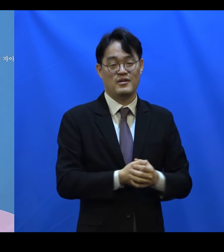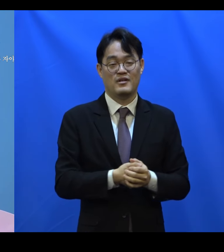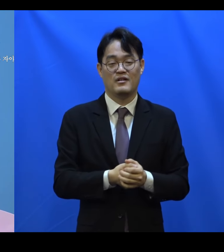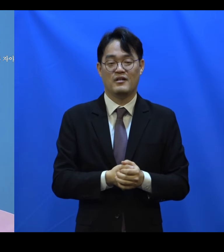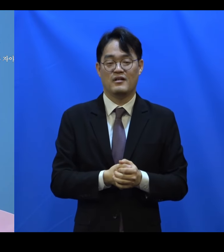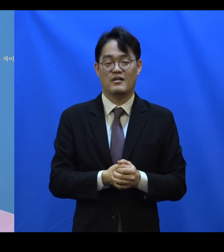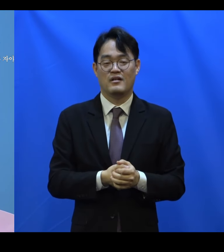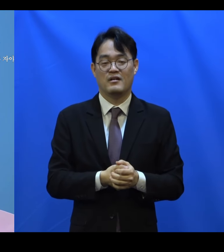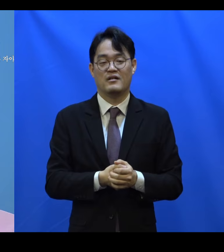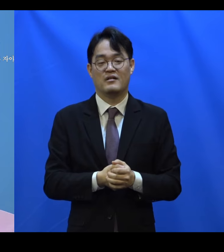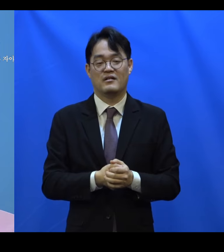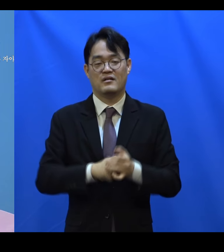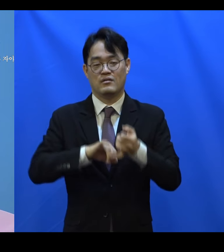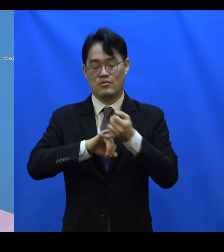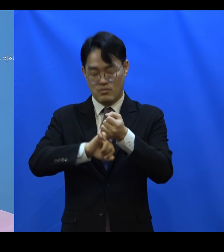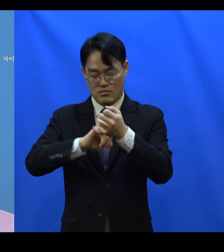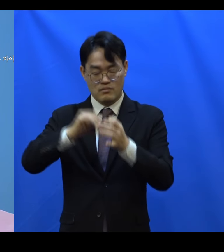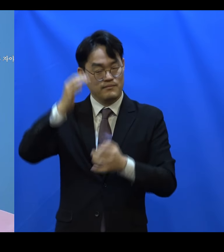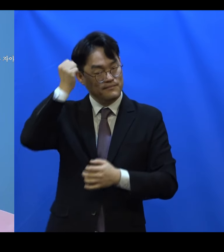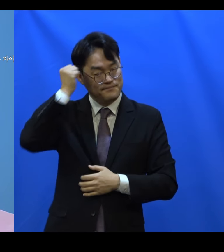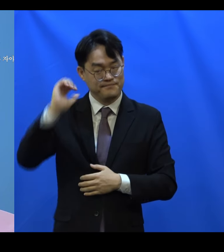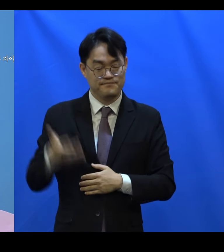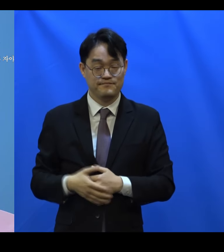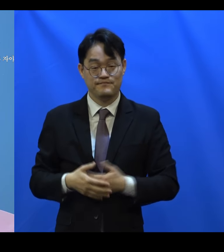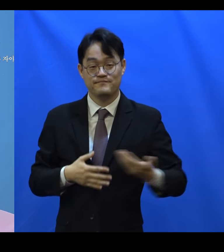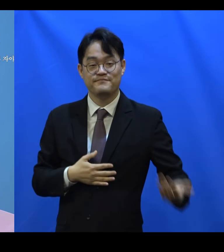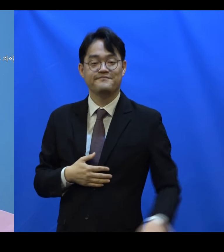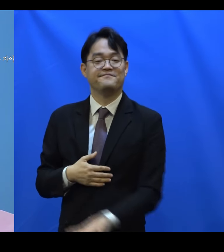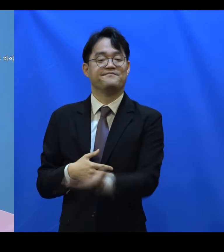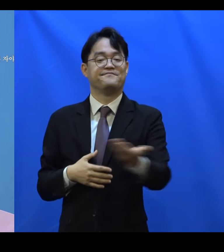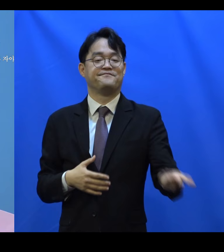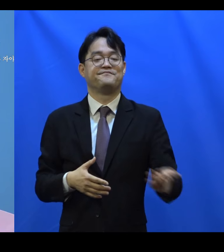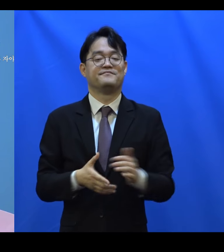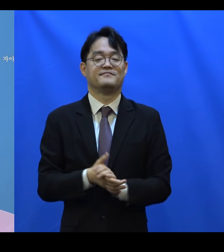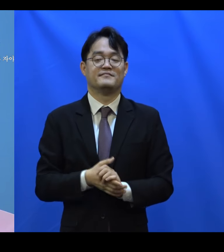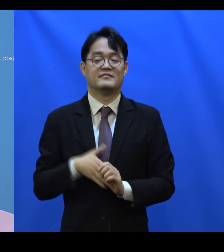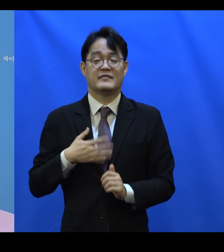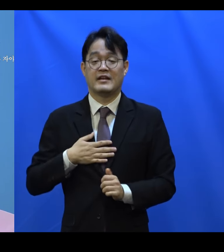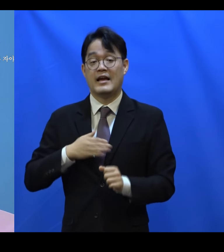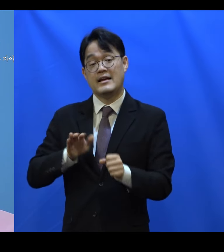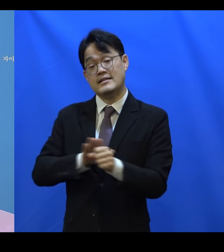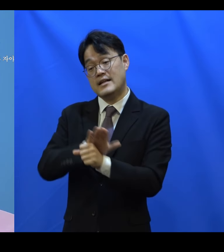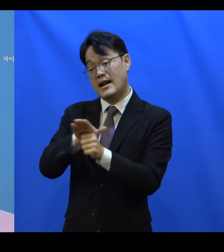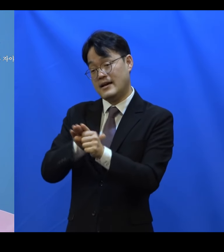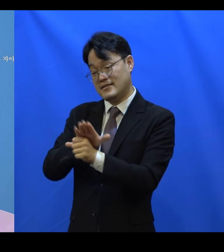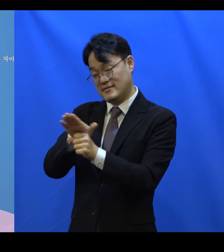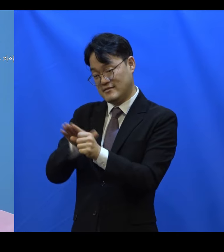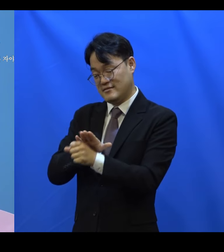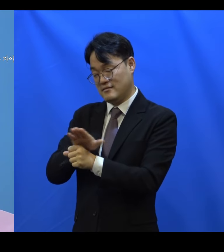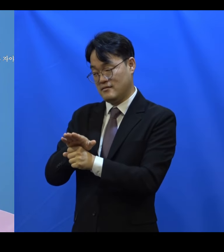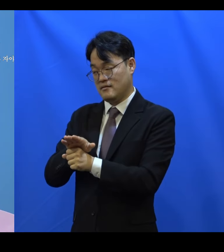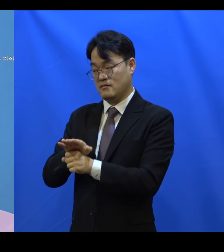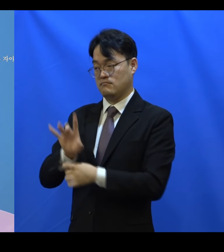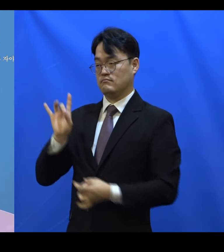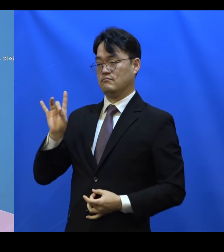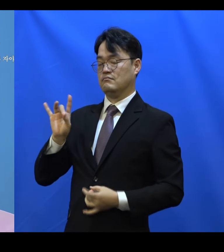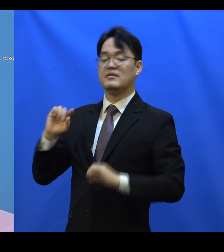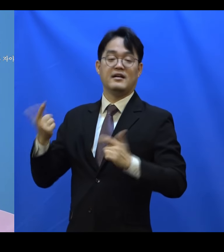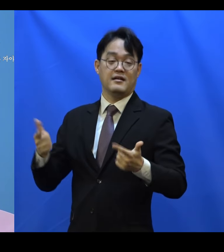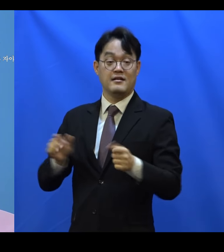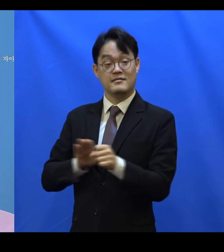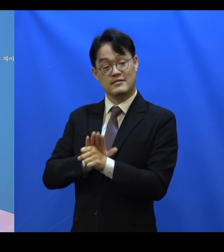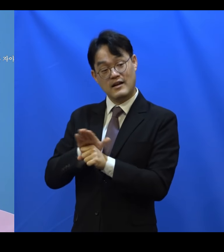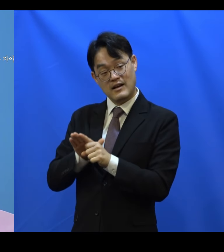스텝을 놓치면 안 돼. 사랑하는 성도 여러분, 사랑은 고정되어 있지 않습니다. 변화합니다. 사랑은